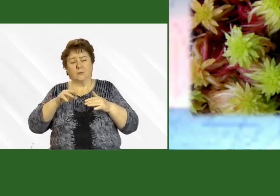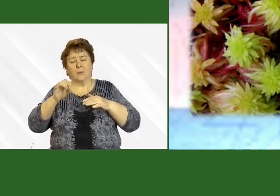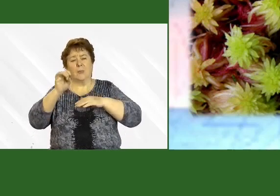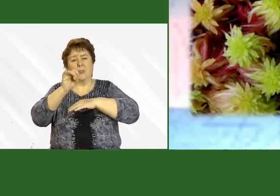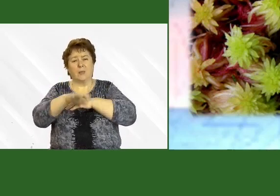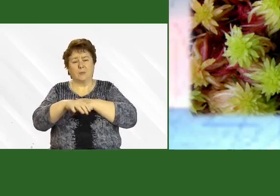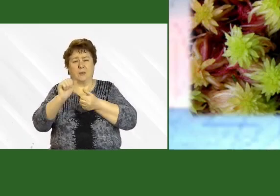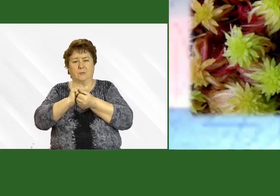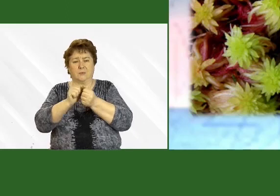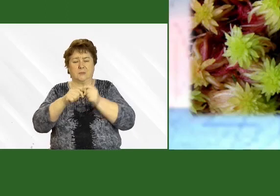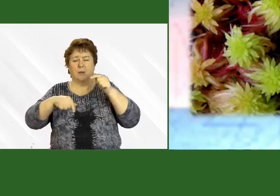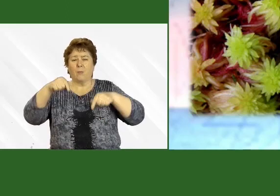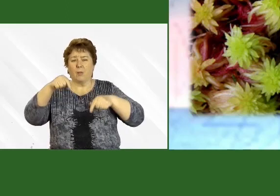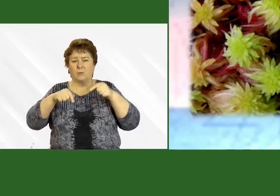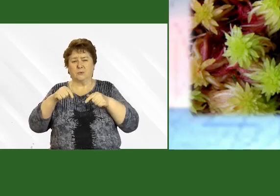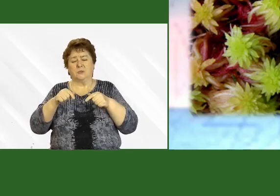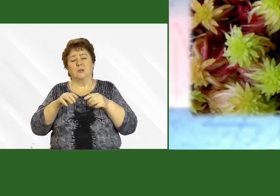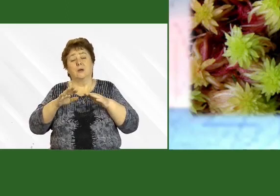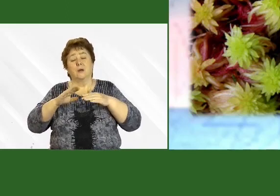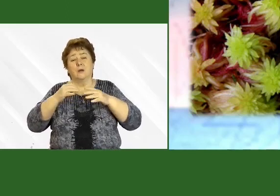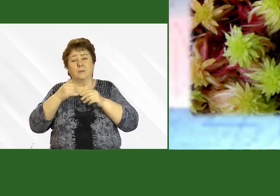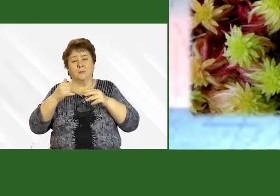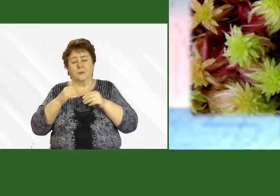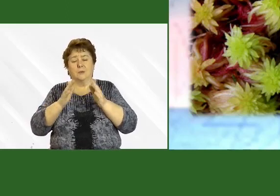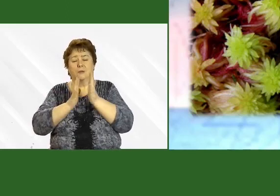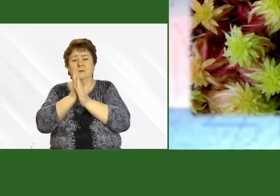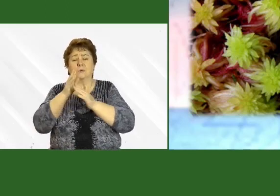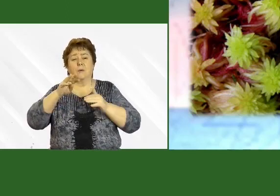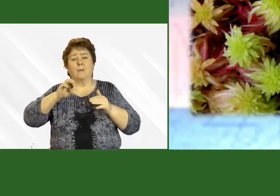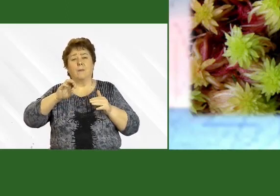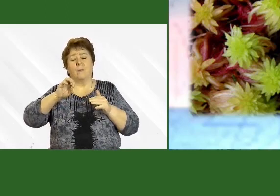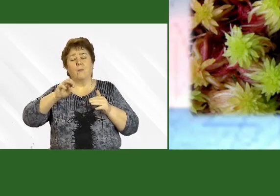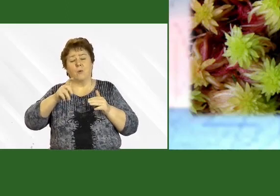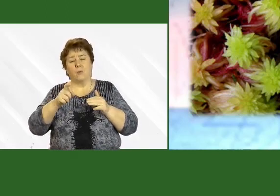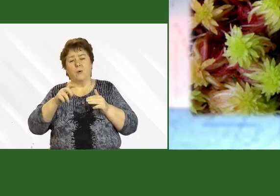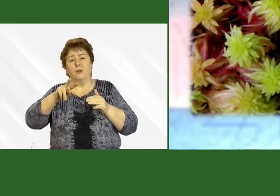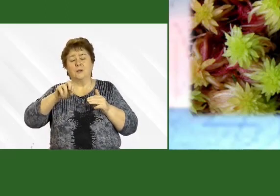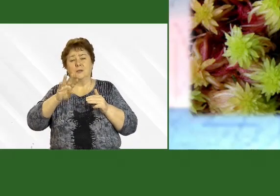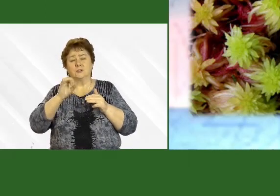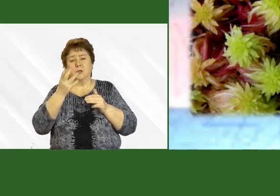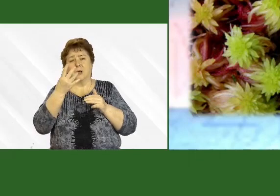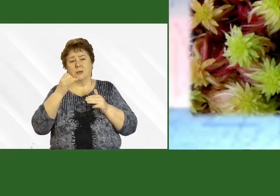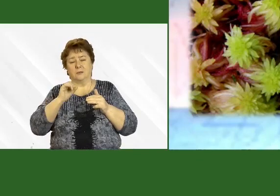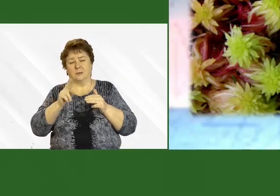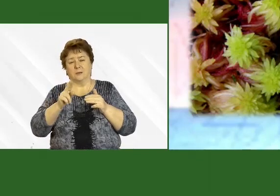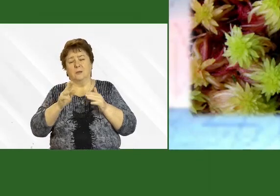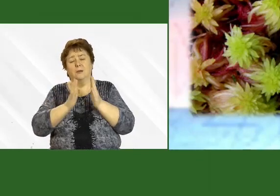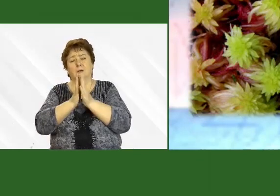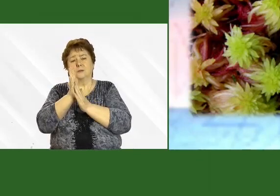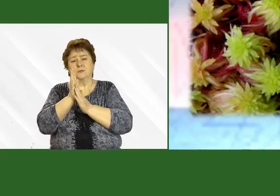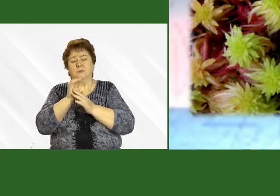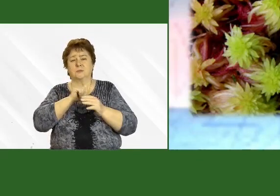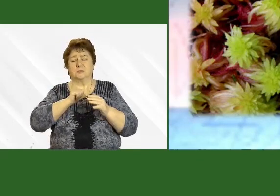каменистых и болотистых почвах растут мхи и лишайники здесь произрастает